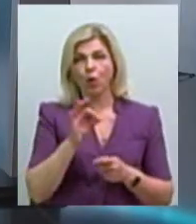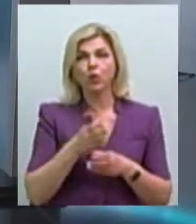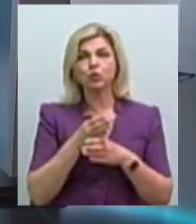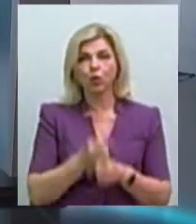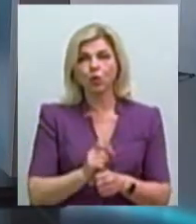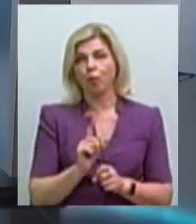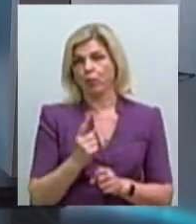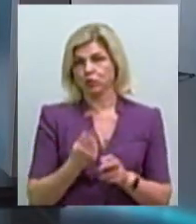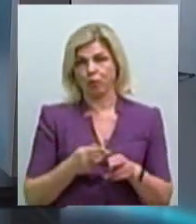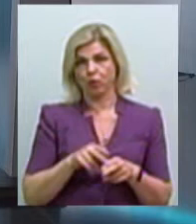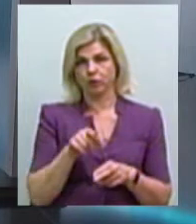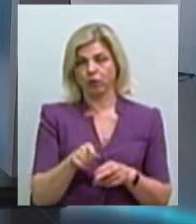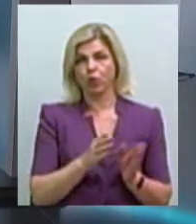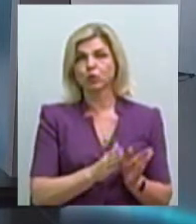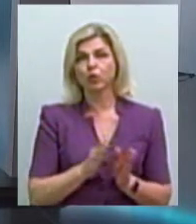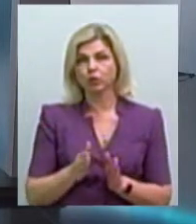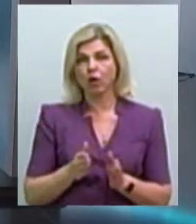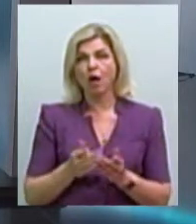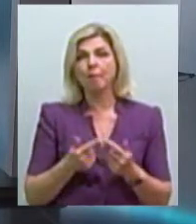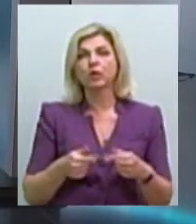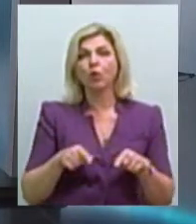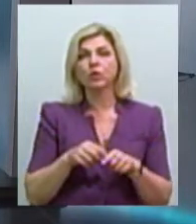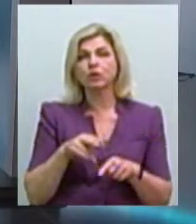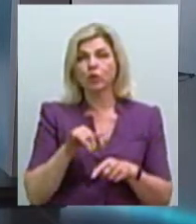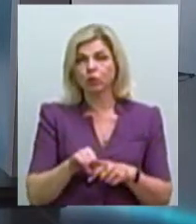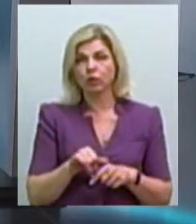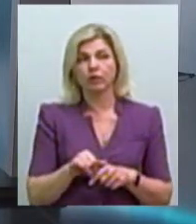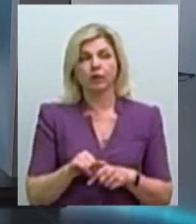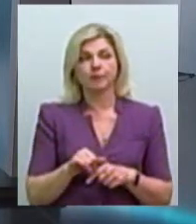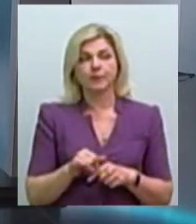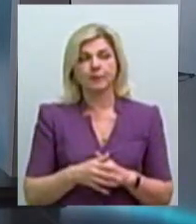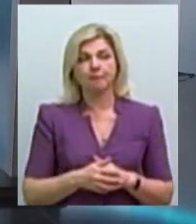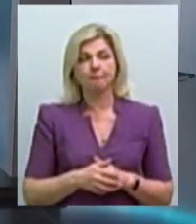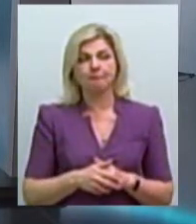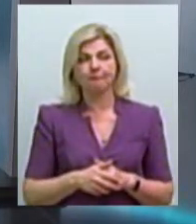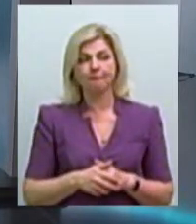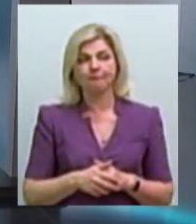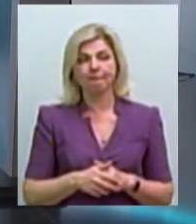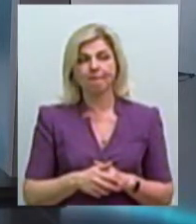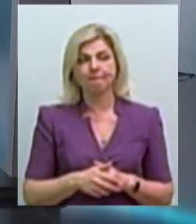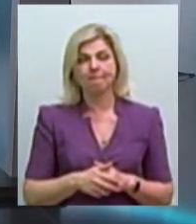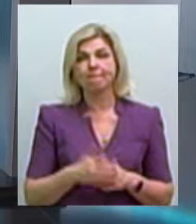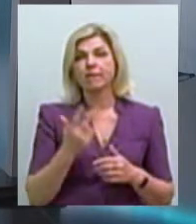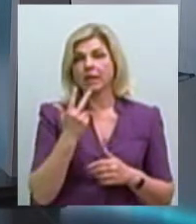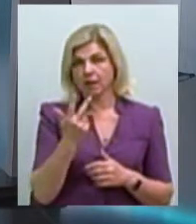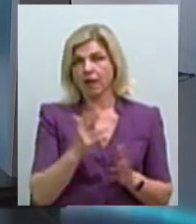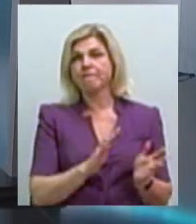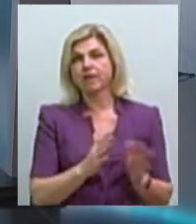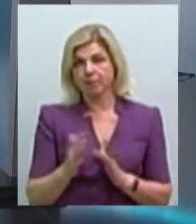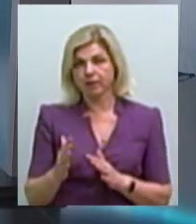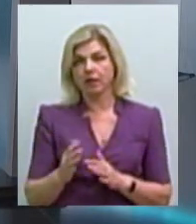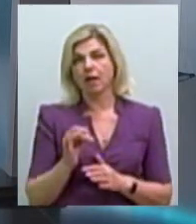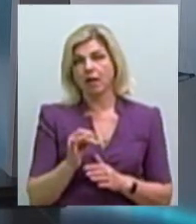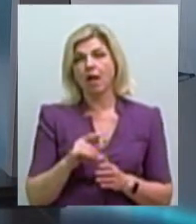чомусь цього структурного підрозділу. Відповідно, тут це вже масове явище. Ну, три вже випадки. І